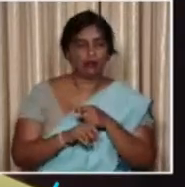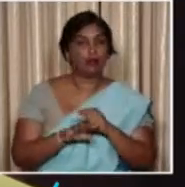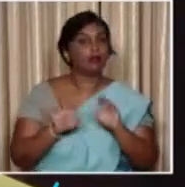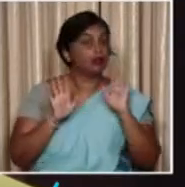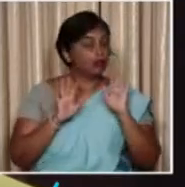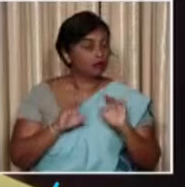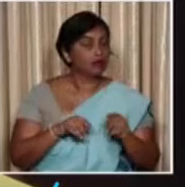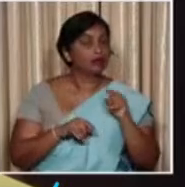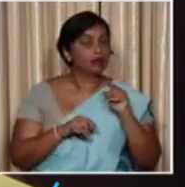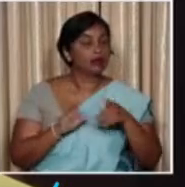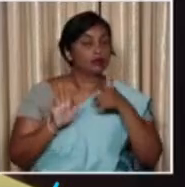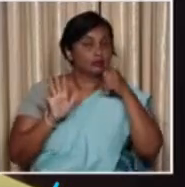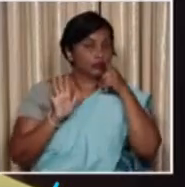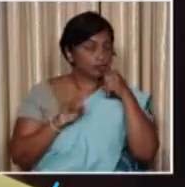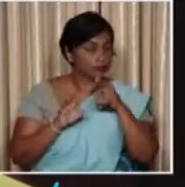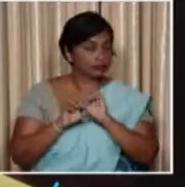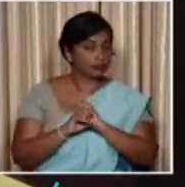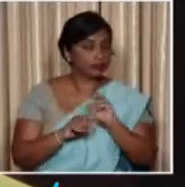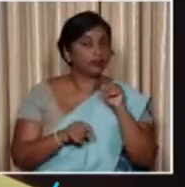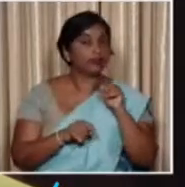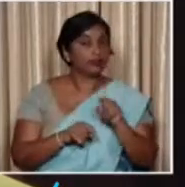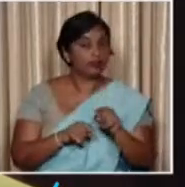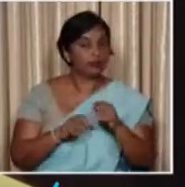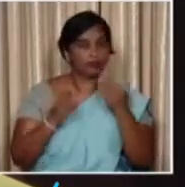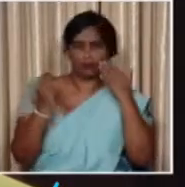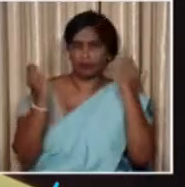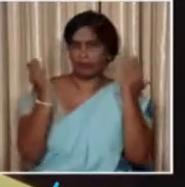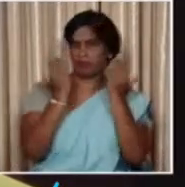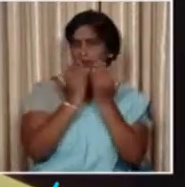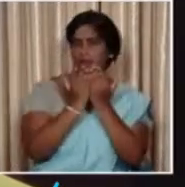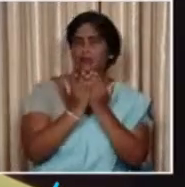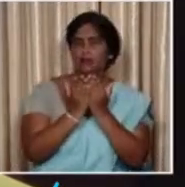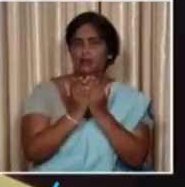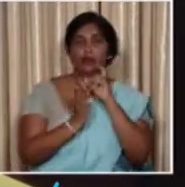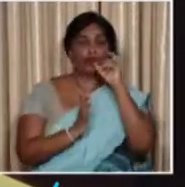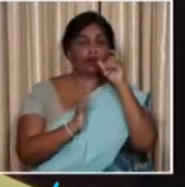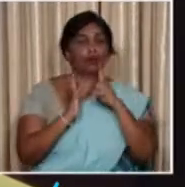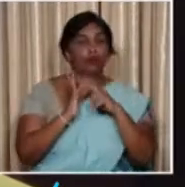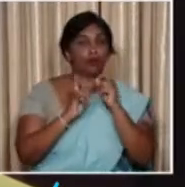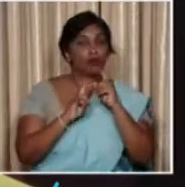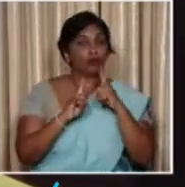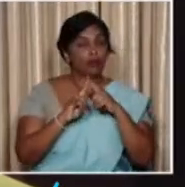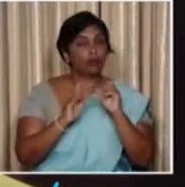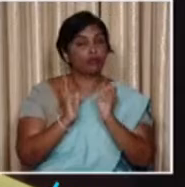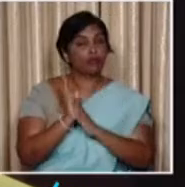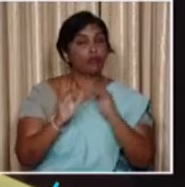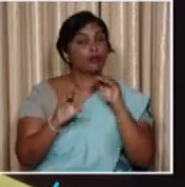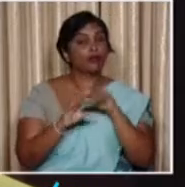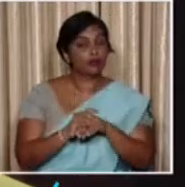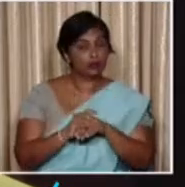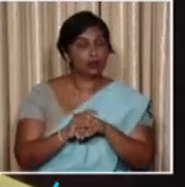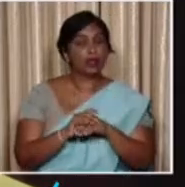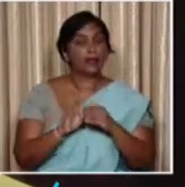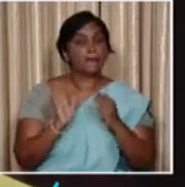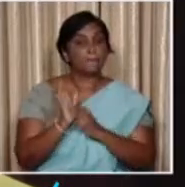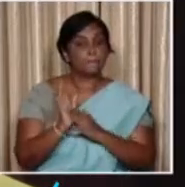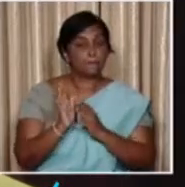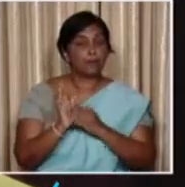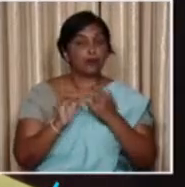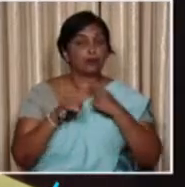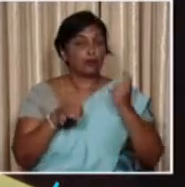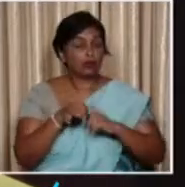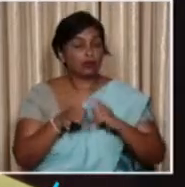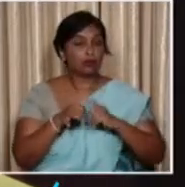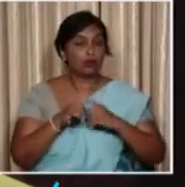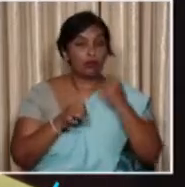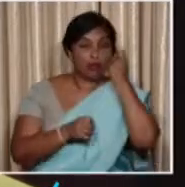හැබැයි ඒ රූප රාමුව වලට අපි මැච් කරොත් ඒ කෝප් කමිටුව ඇතුලේ අපේ සමාජිකයෝ දක්වපු කරුණු